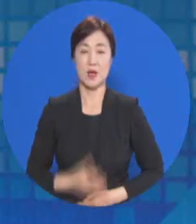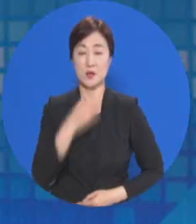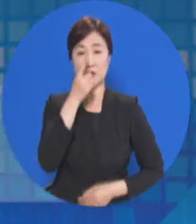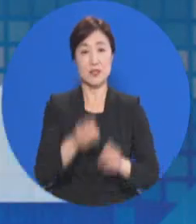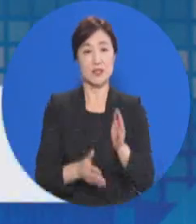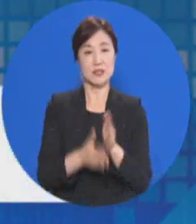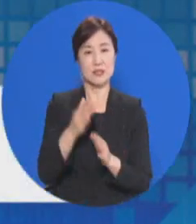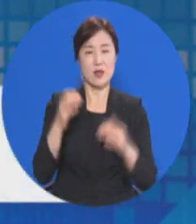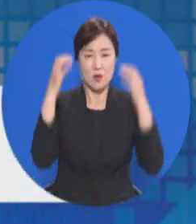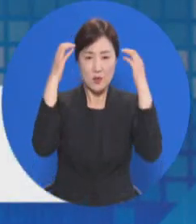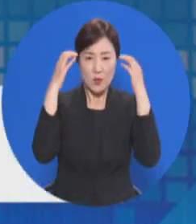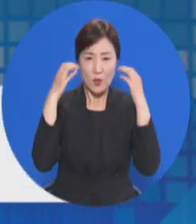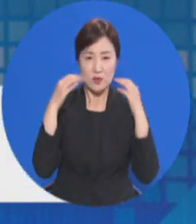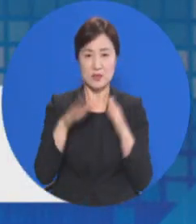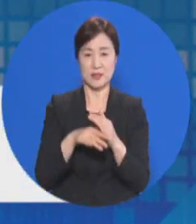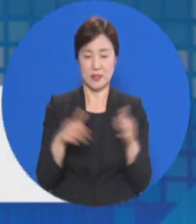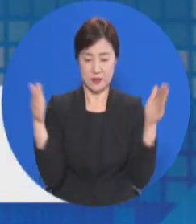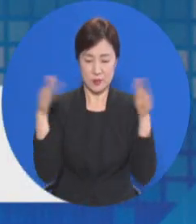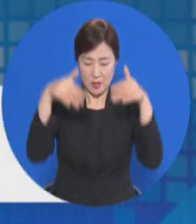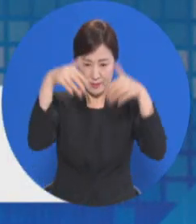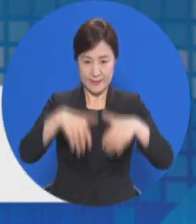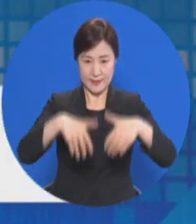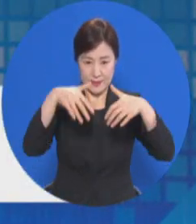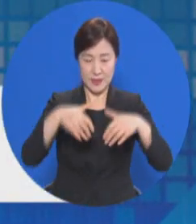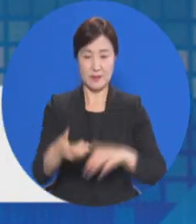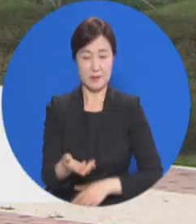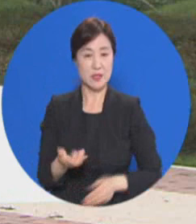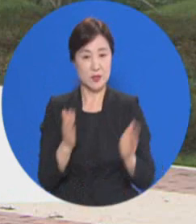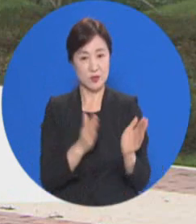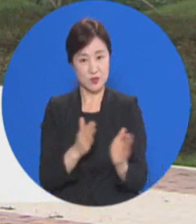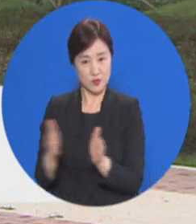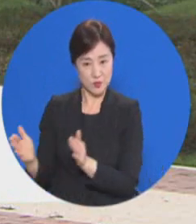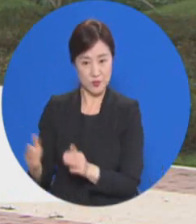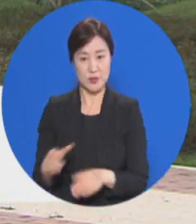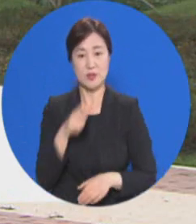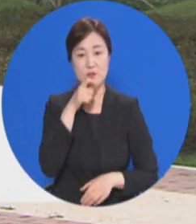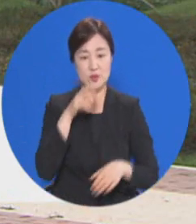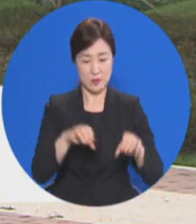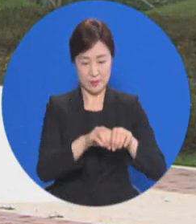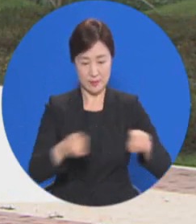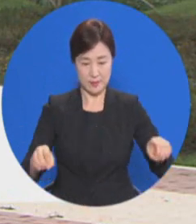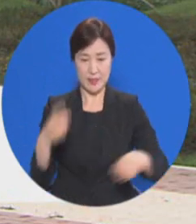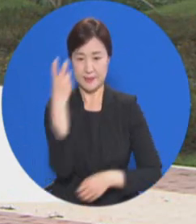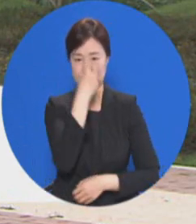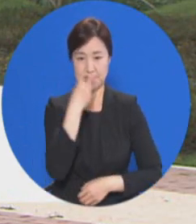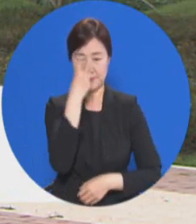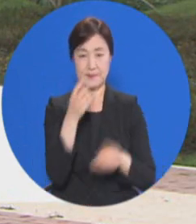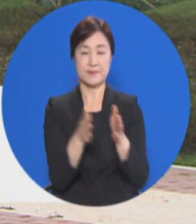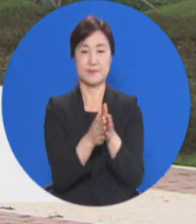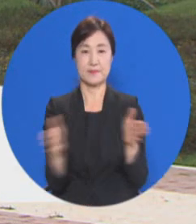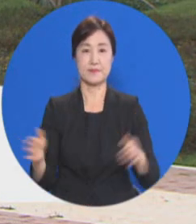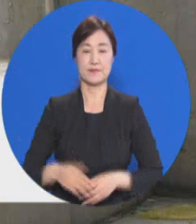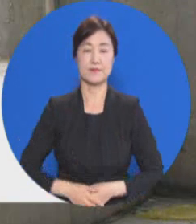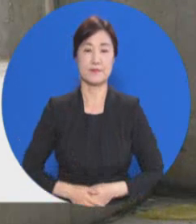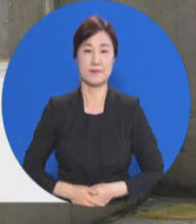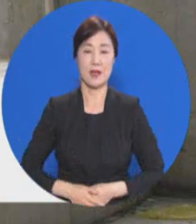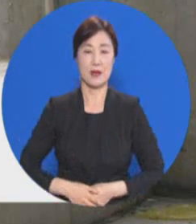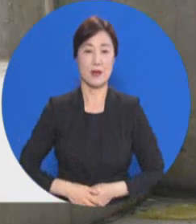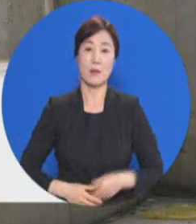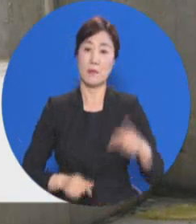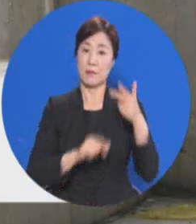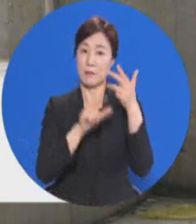순천시가 여름철 집중호우를 대비해 공공하수도 중계펌프장 일제 점검을 추진합니다. 순천시는 다음